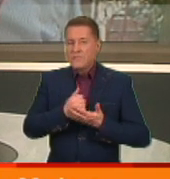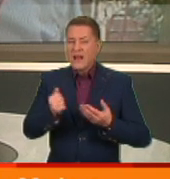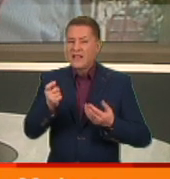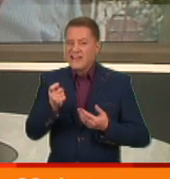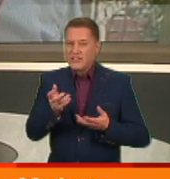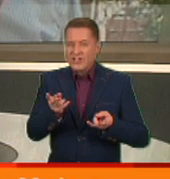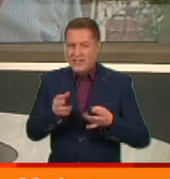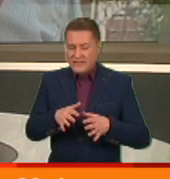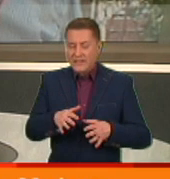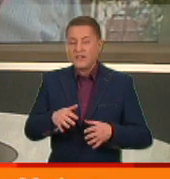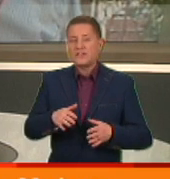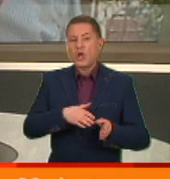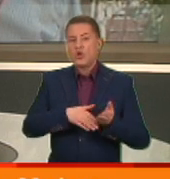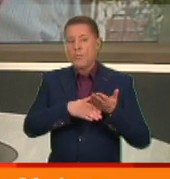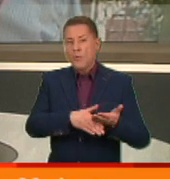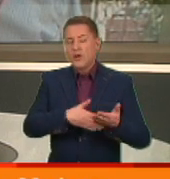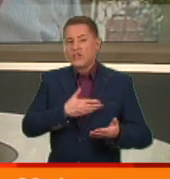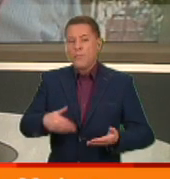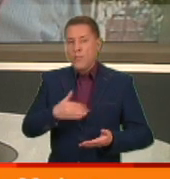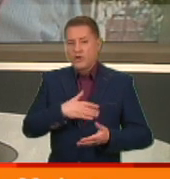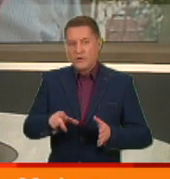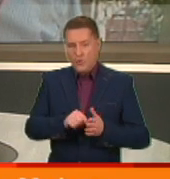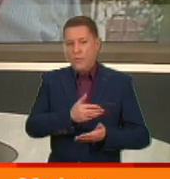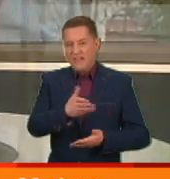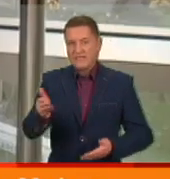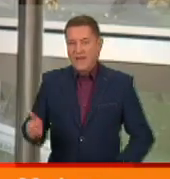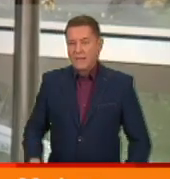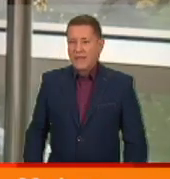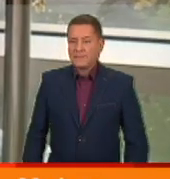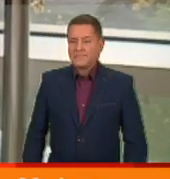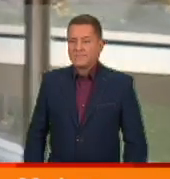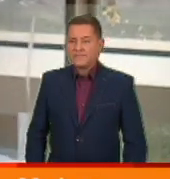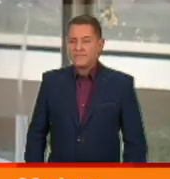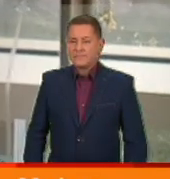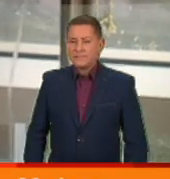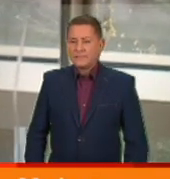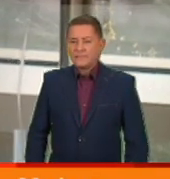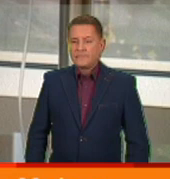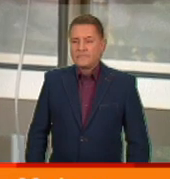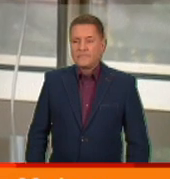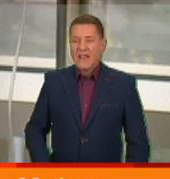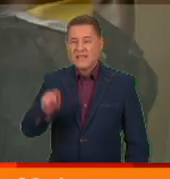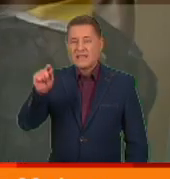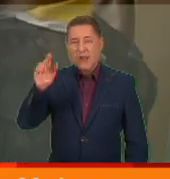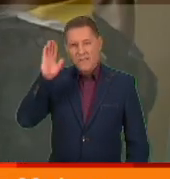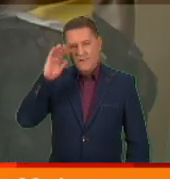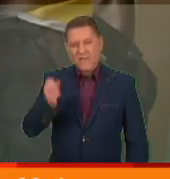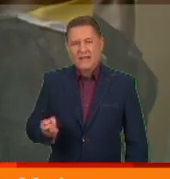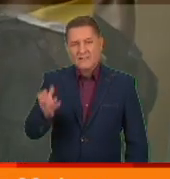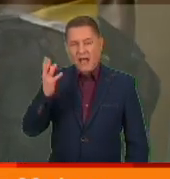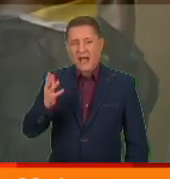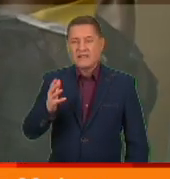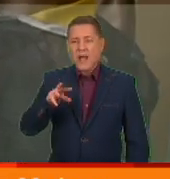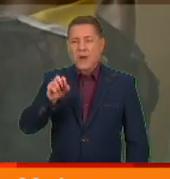допомогти здійснити мрію Матвійка можемо і ми з вами. Там є даже фонтан такой. Матвійко